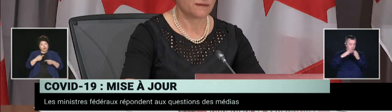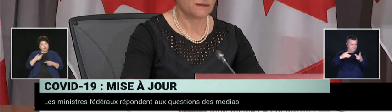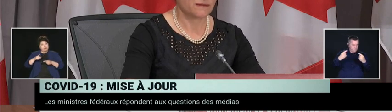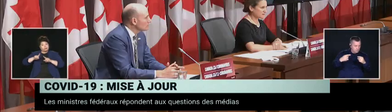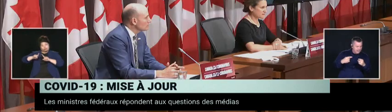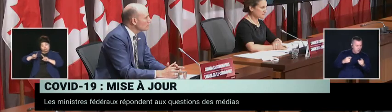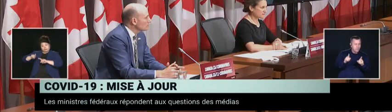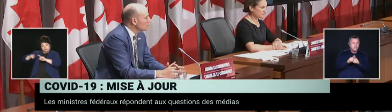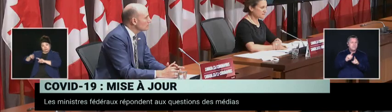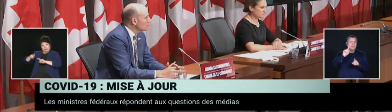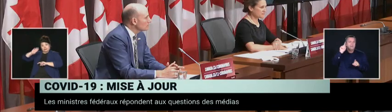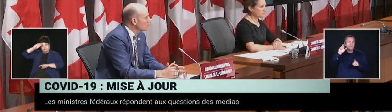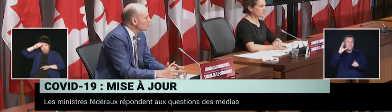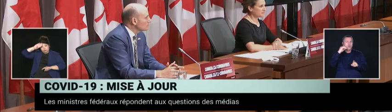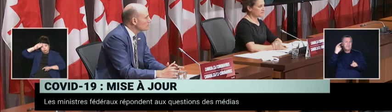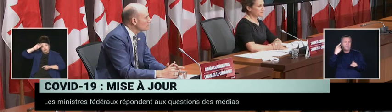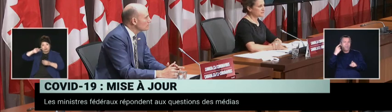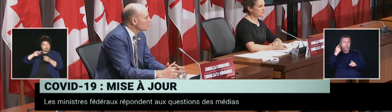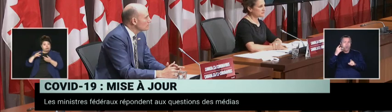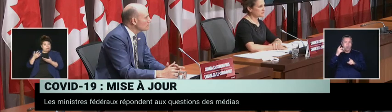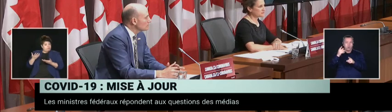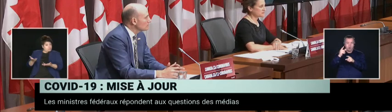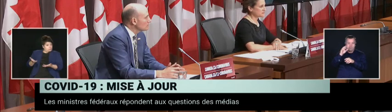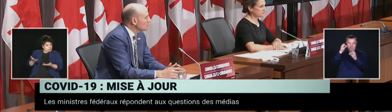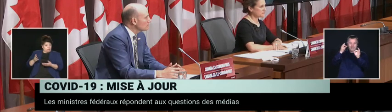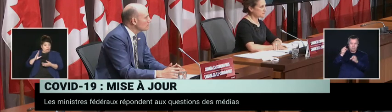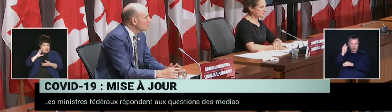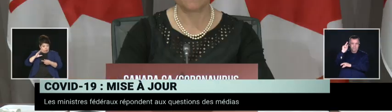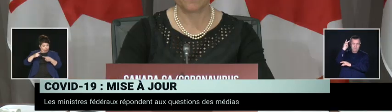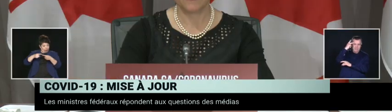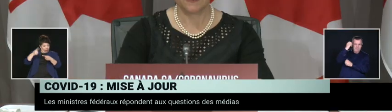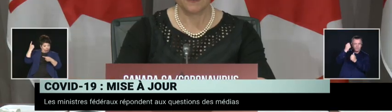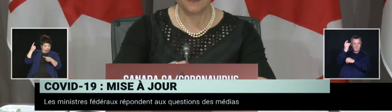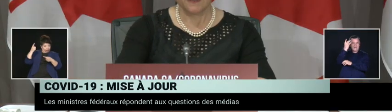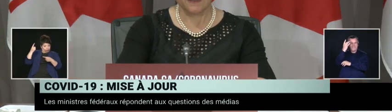qui est scientifique? Parce que ni Mme Tam ni M. Liu est ici.